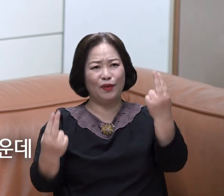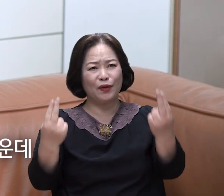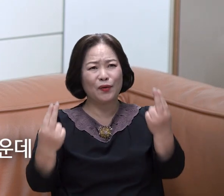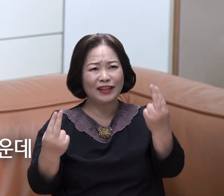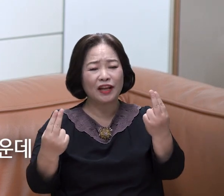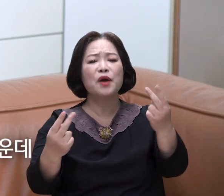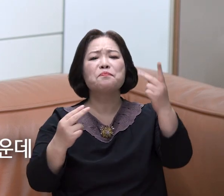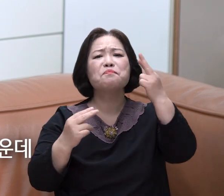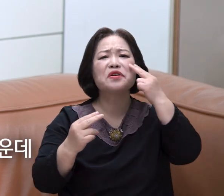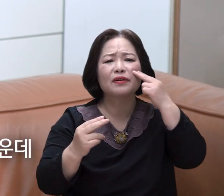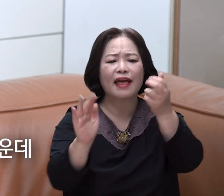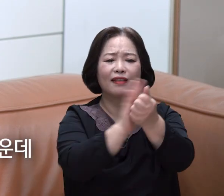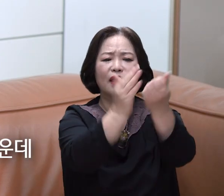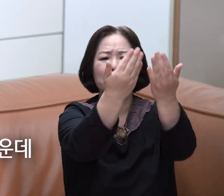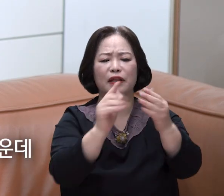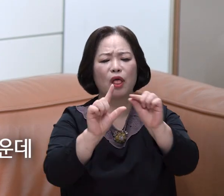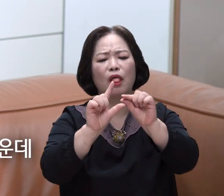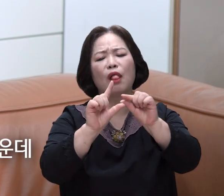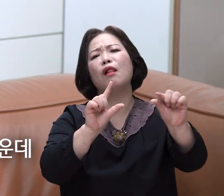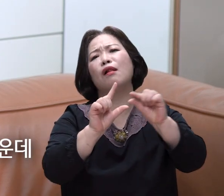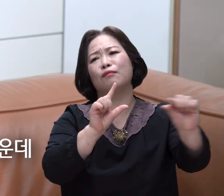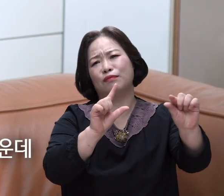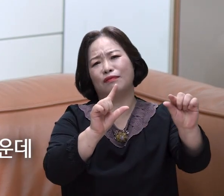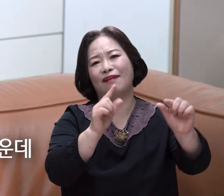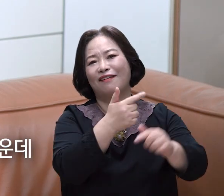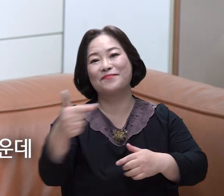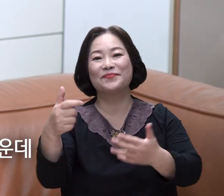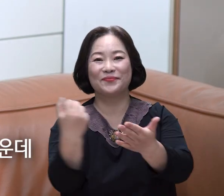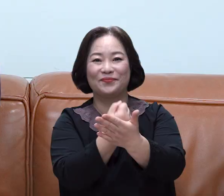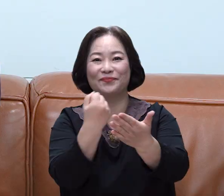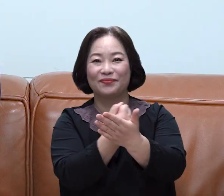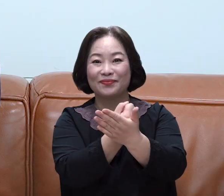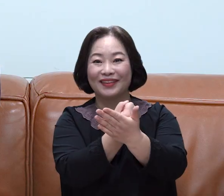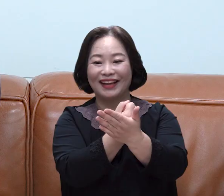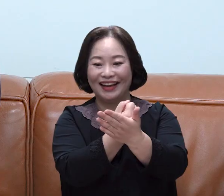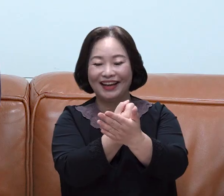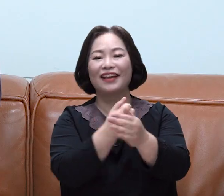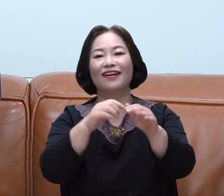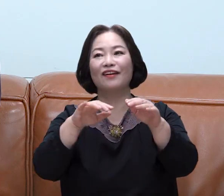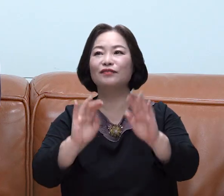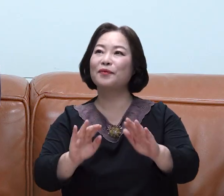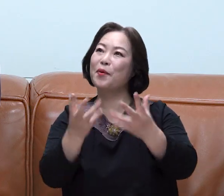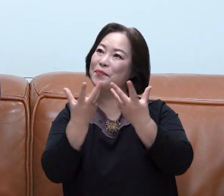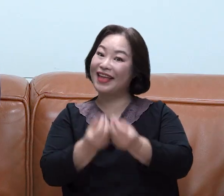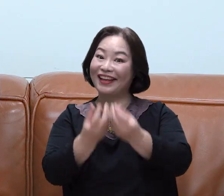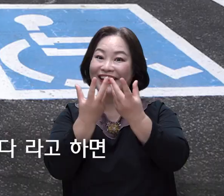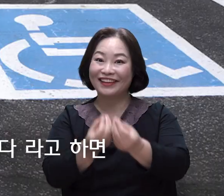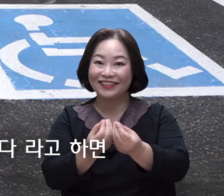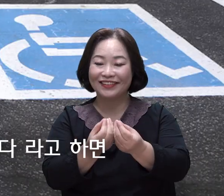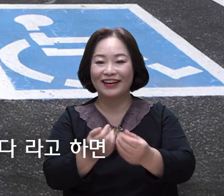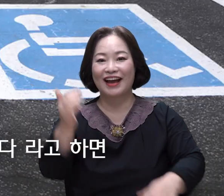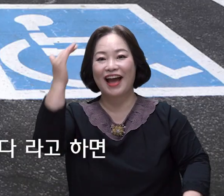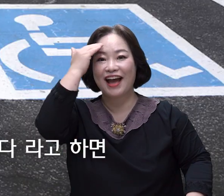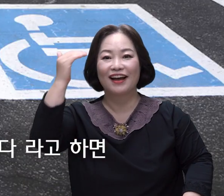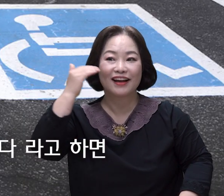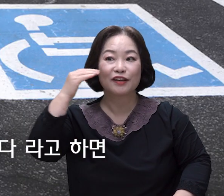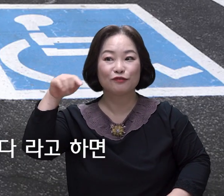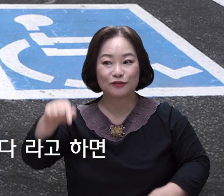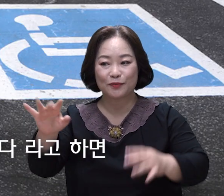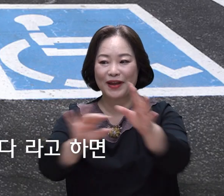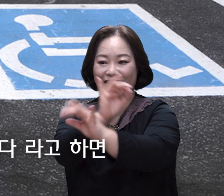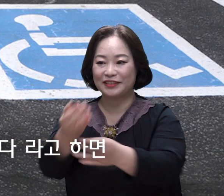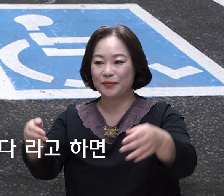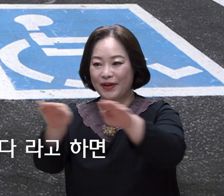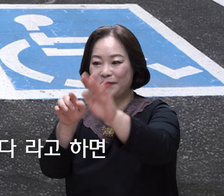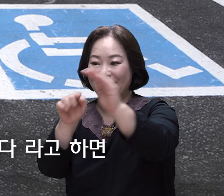정말 빙산의 일각이 너무 조금이어서 아쉬운데, 그러니까 단적인 예로 우리나라의